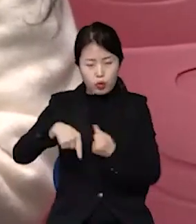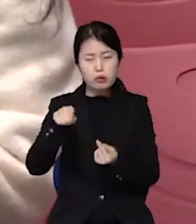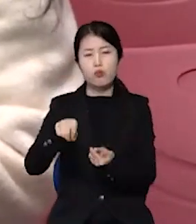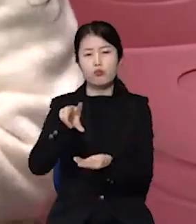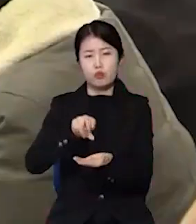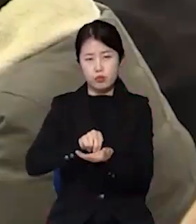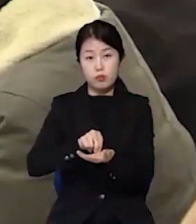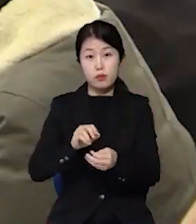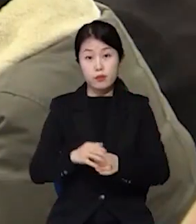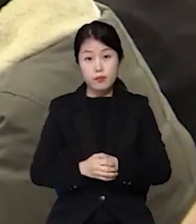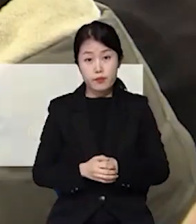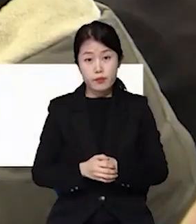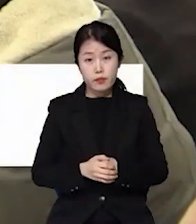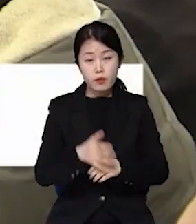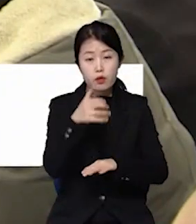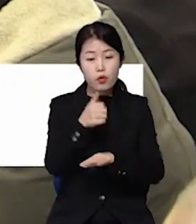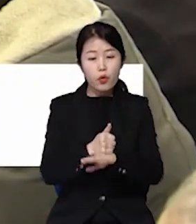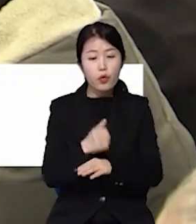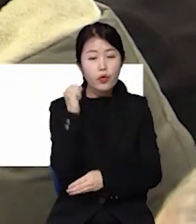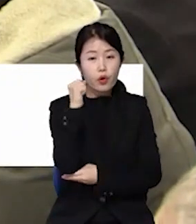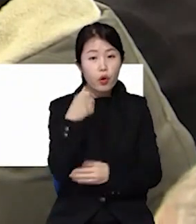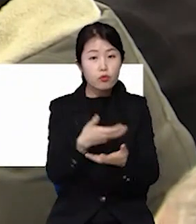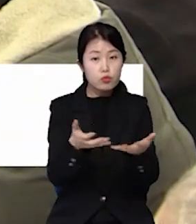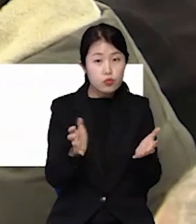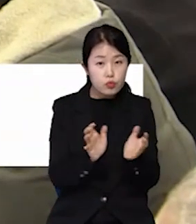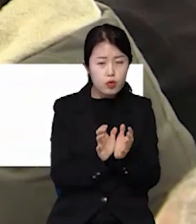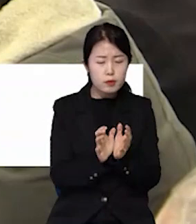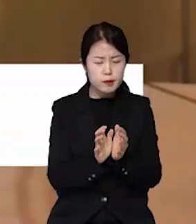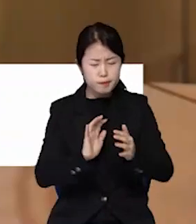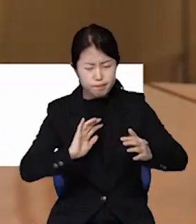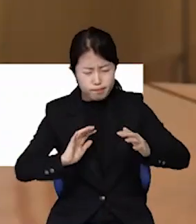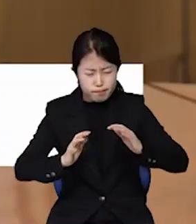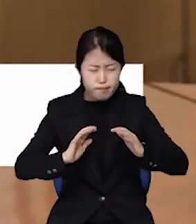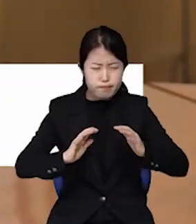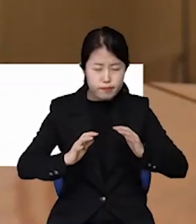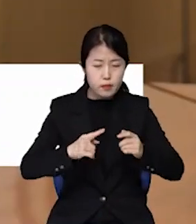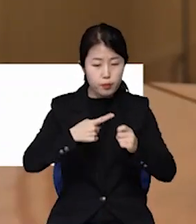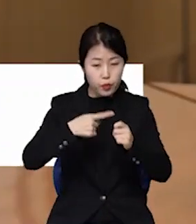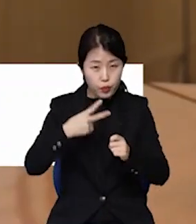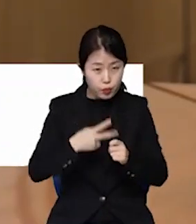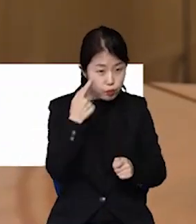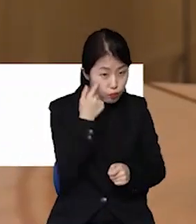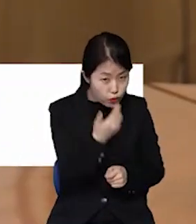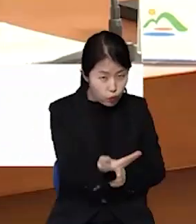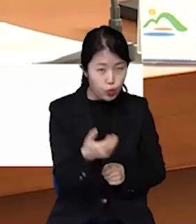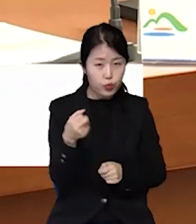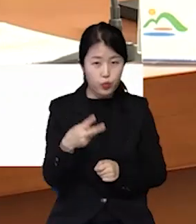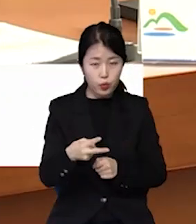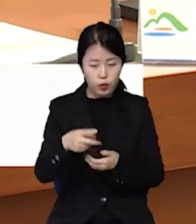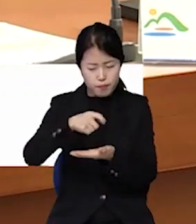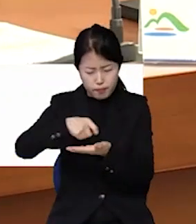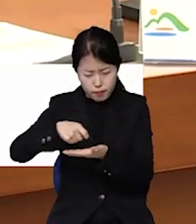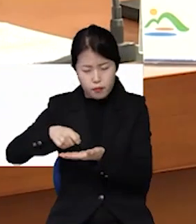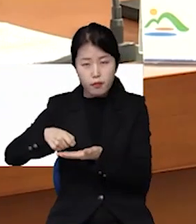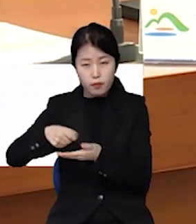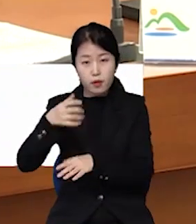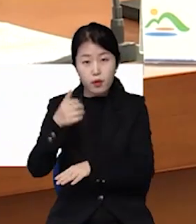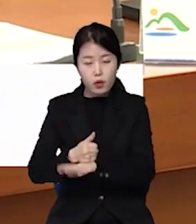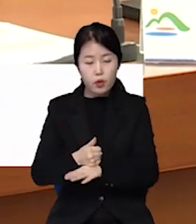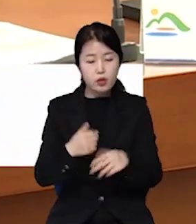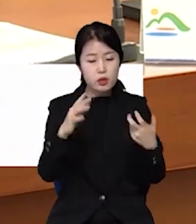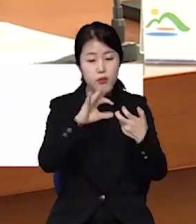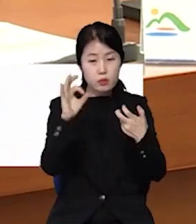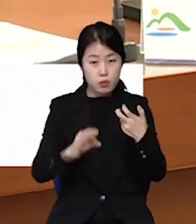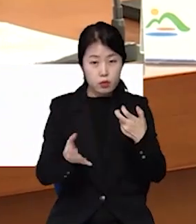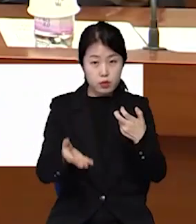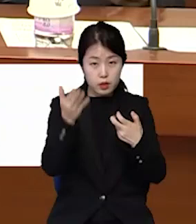제기됐습니다. 결국 영암군이 공론화위원회를 꾸리고 두 차례 설문조사와 수기 과정을 거친 끝에